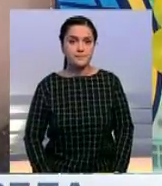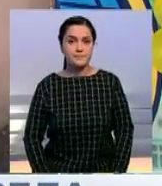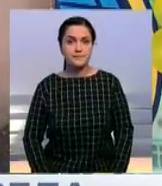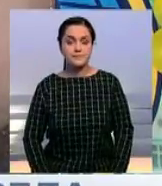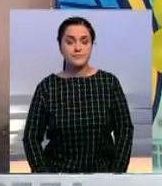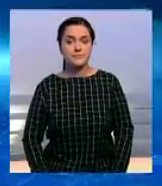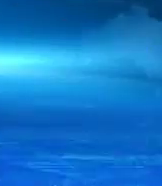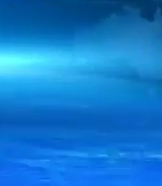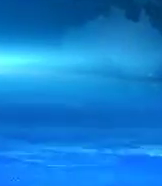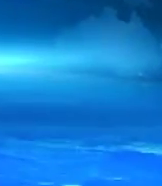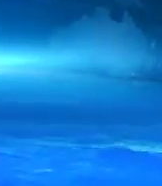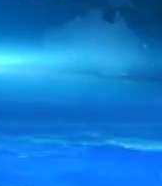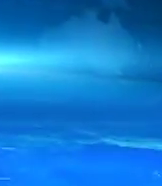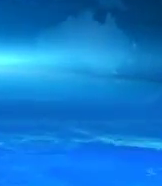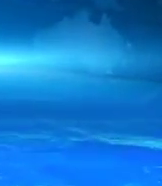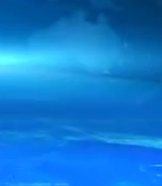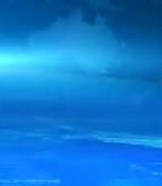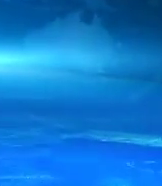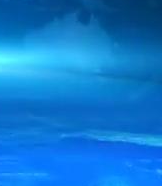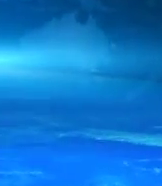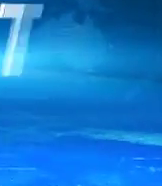24.